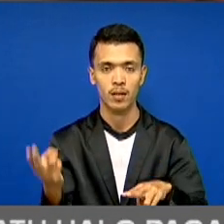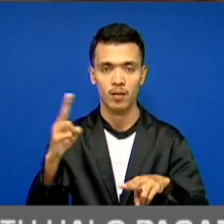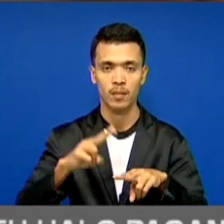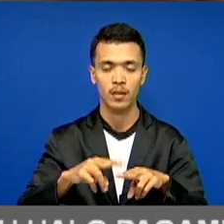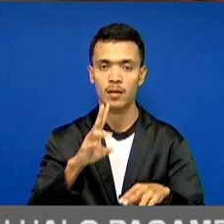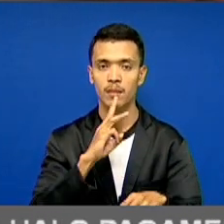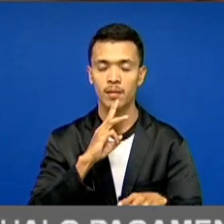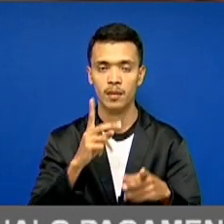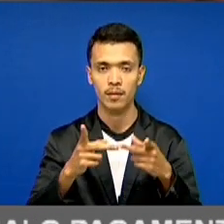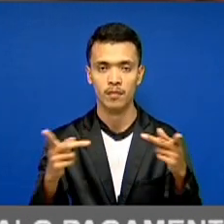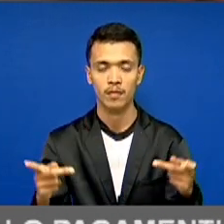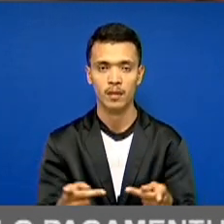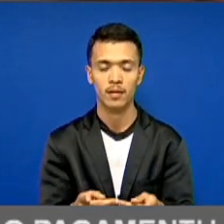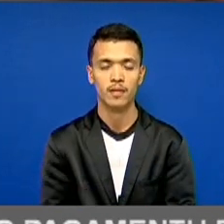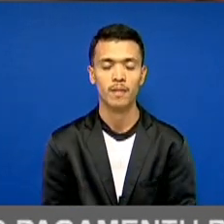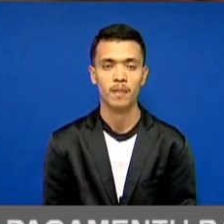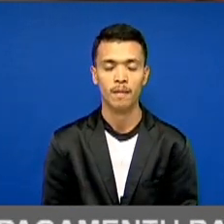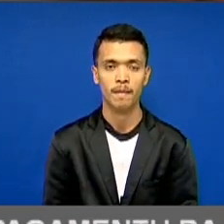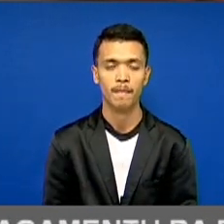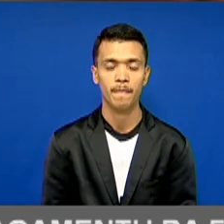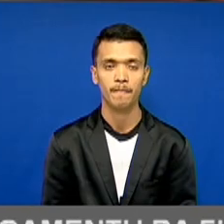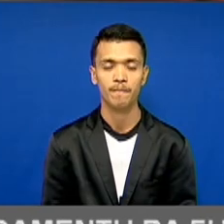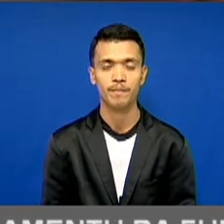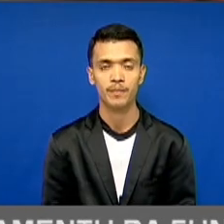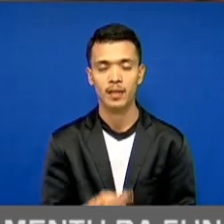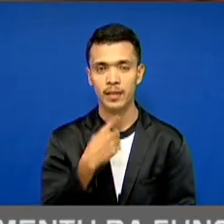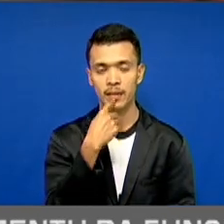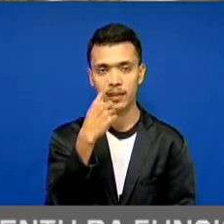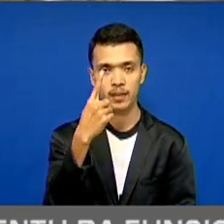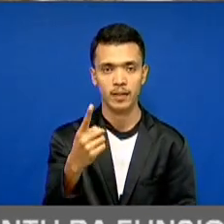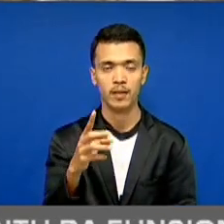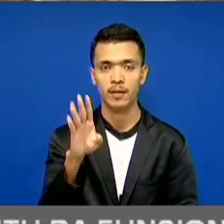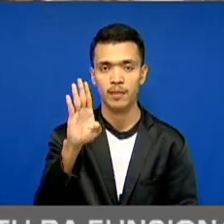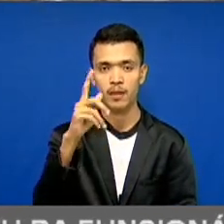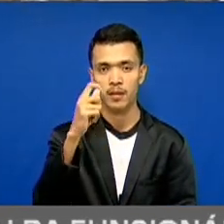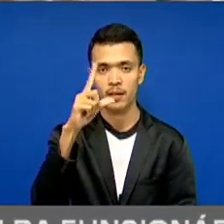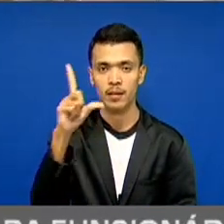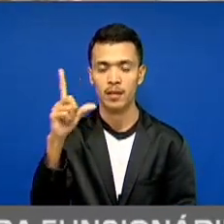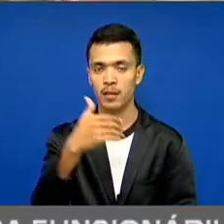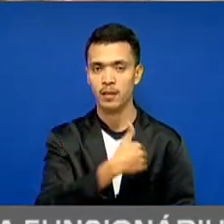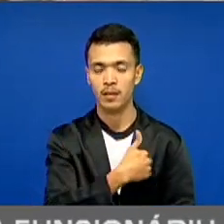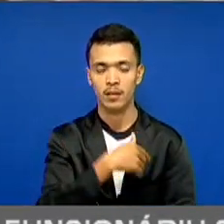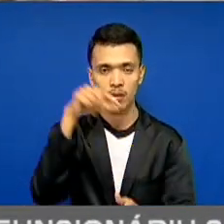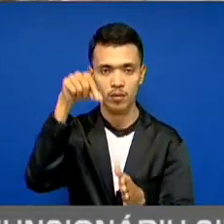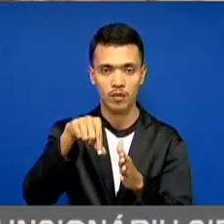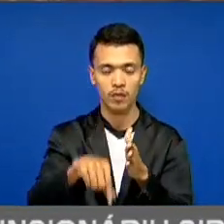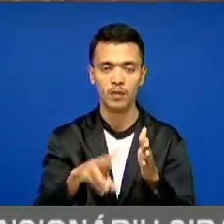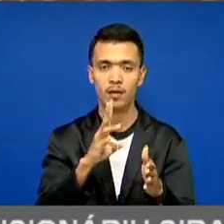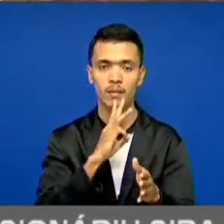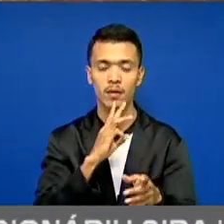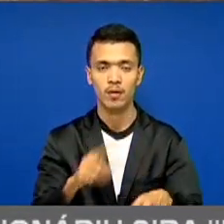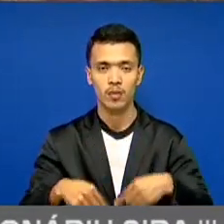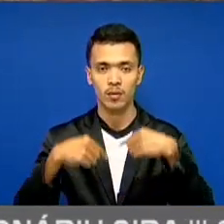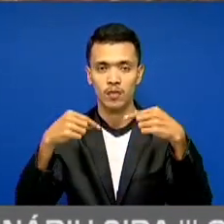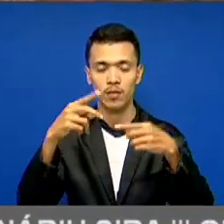ni ita sinti bela resolver problemas ene. Adriana Belo da Rosa Hatutan, BTL sidauk bele fura beho di kanalize ba